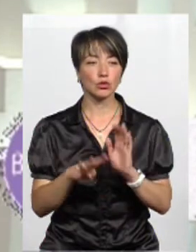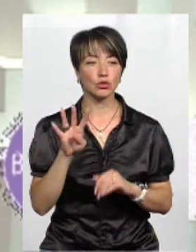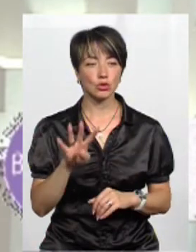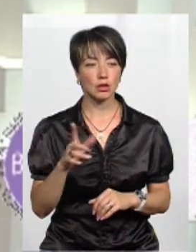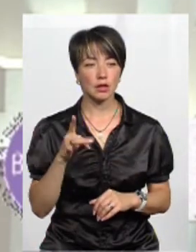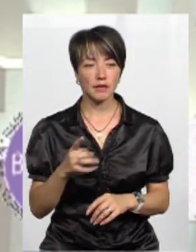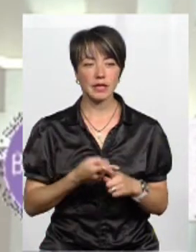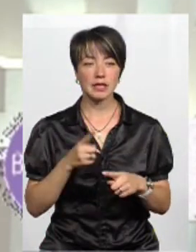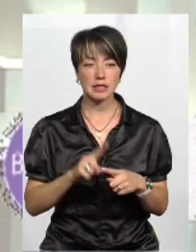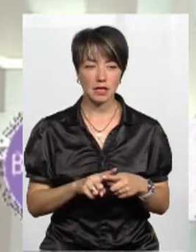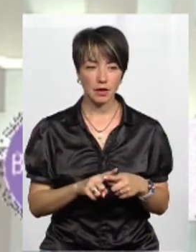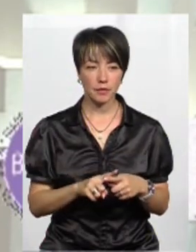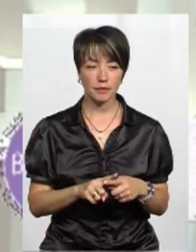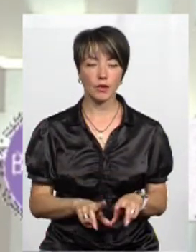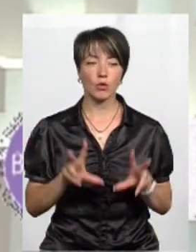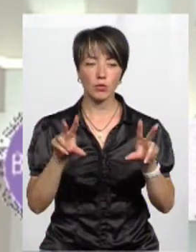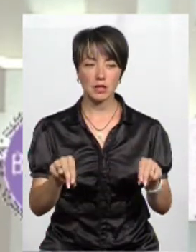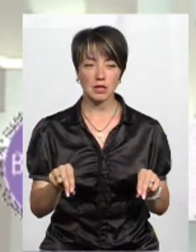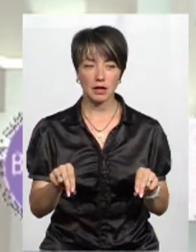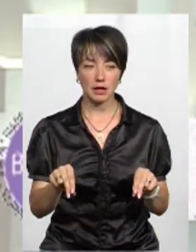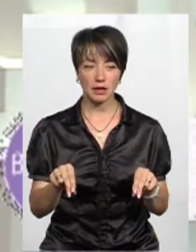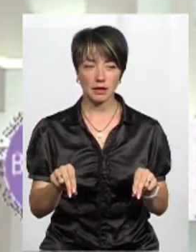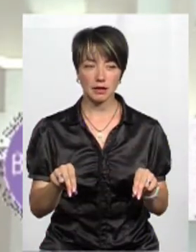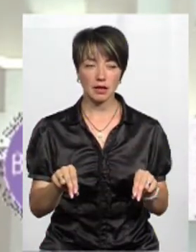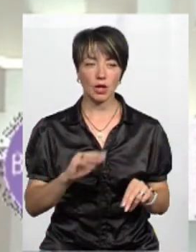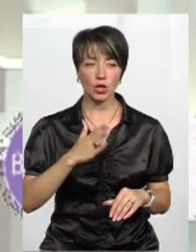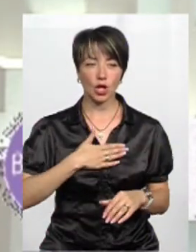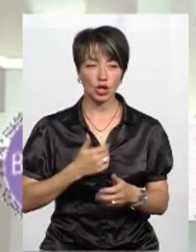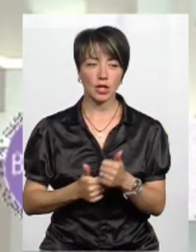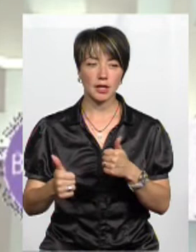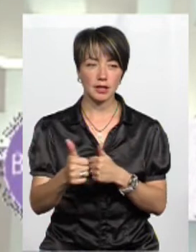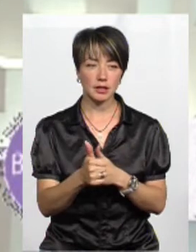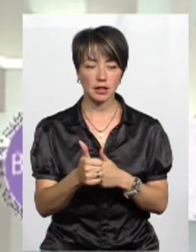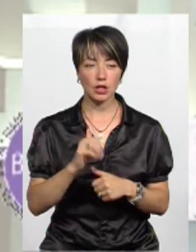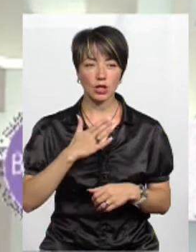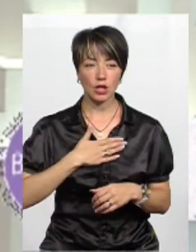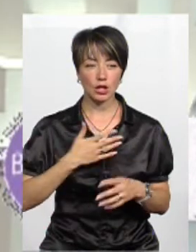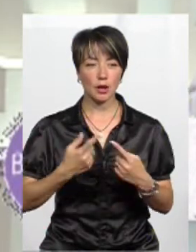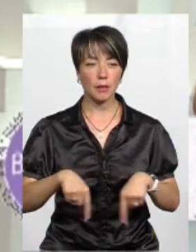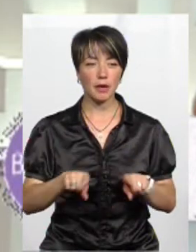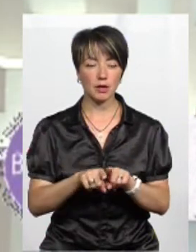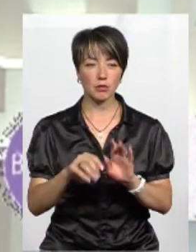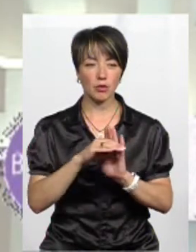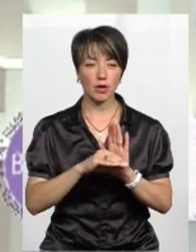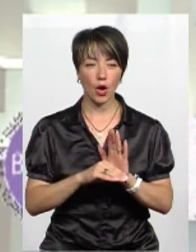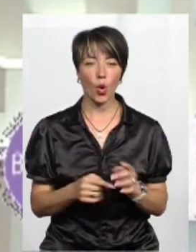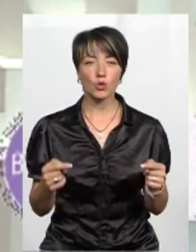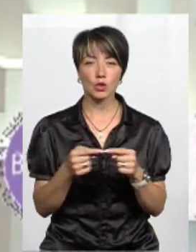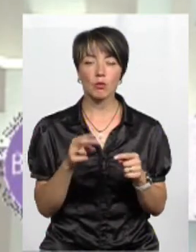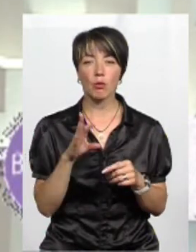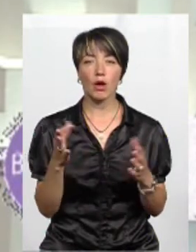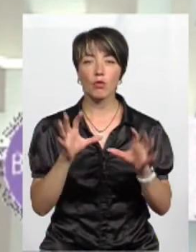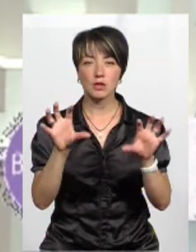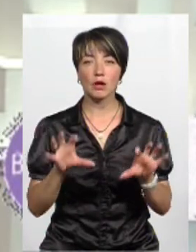3094 гривні. І це обіцяє наш лідер і наша партія, програма. А уточніть, по